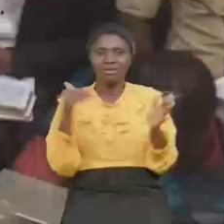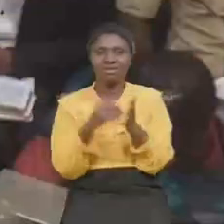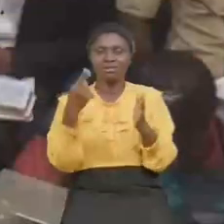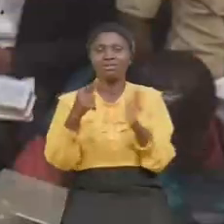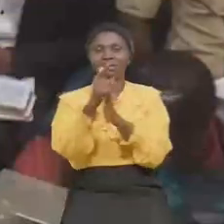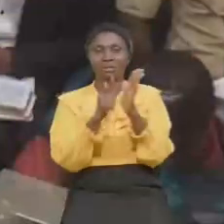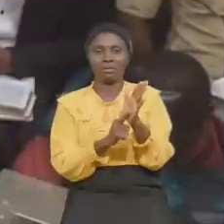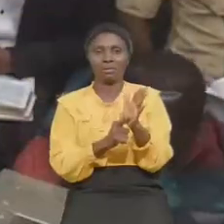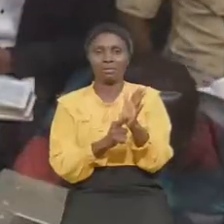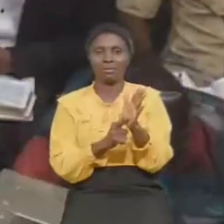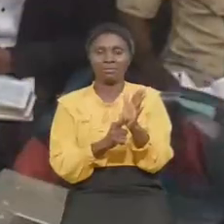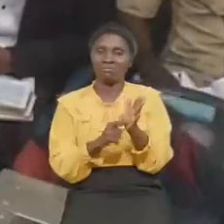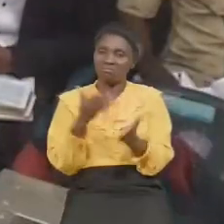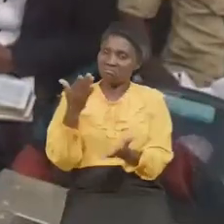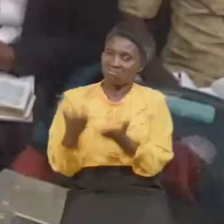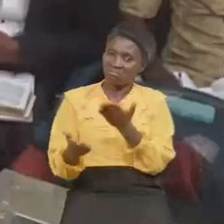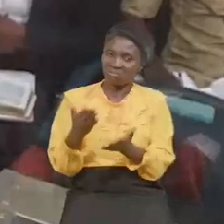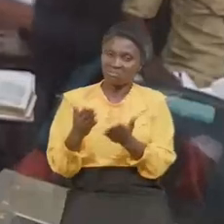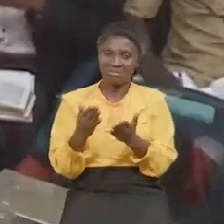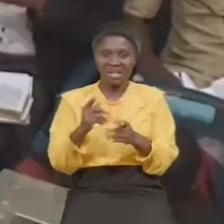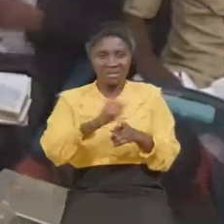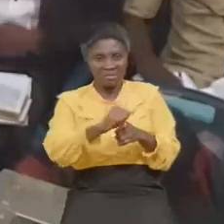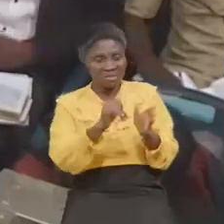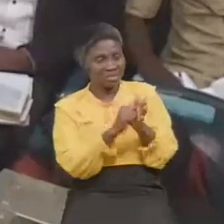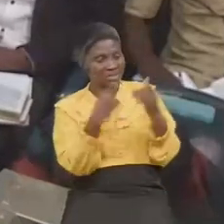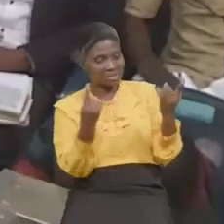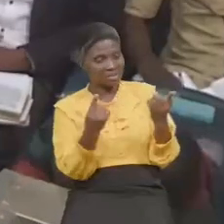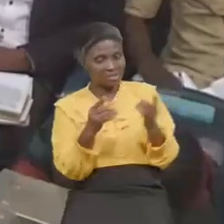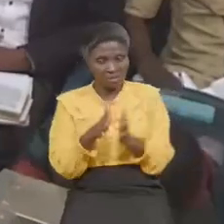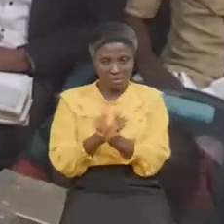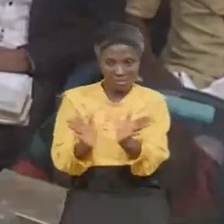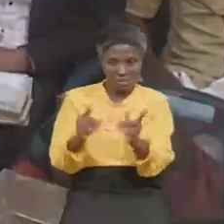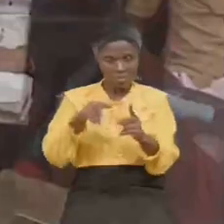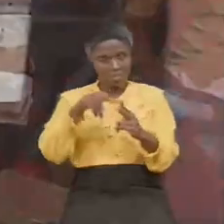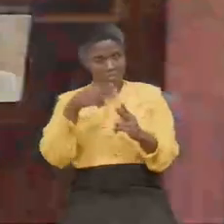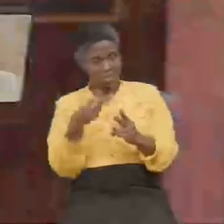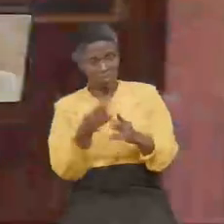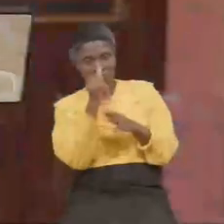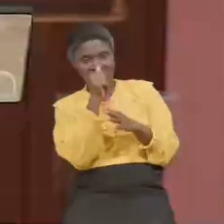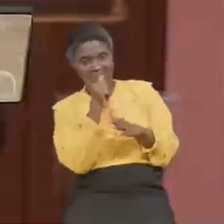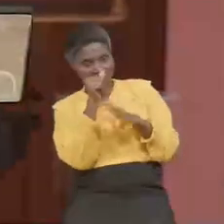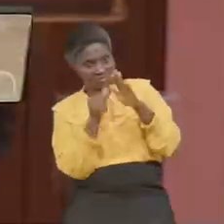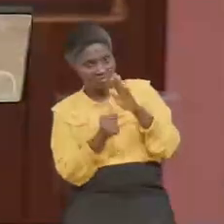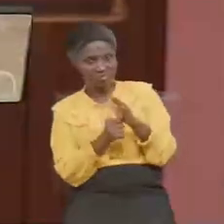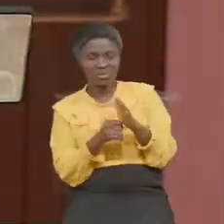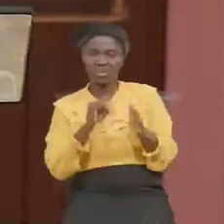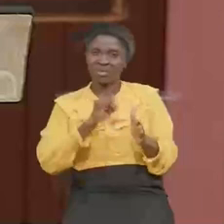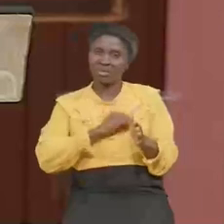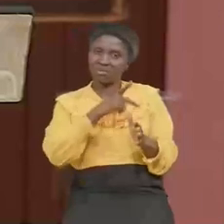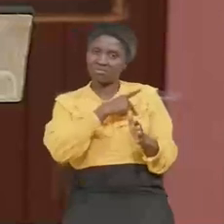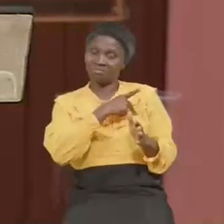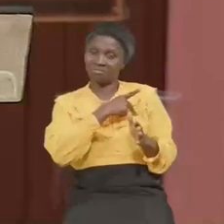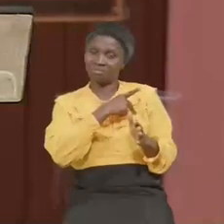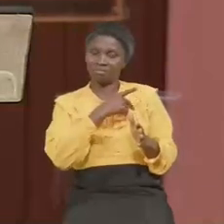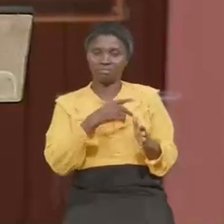ce soit s'il commet ce péché publiquement ou en privé, j'ai pitié des gens qui sont dans une église